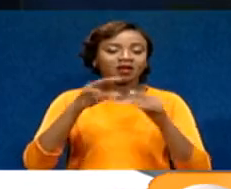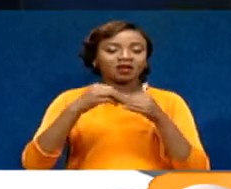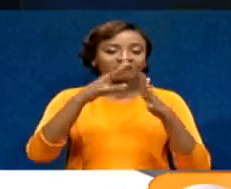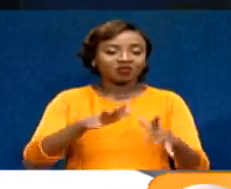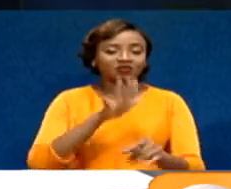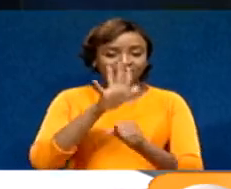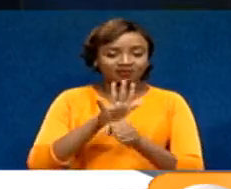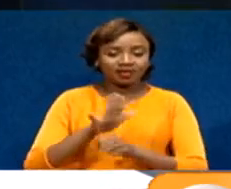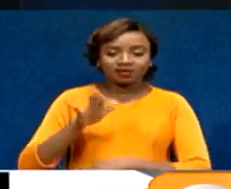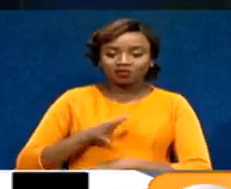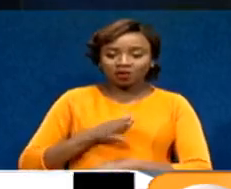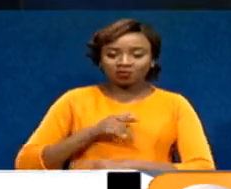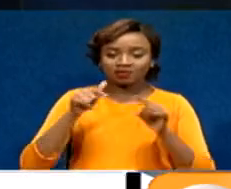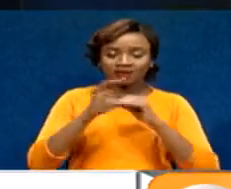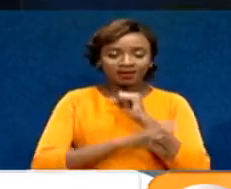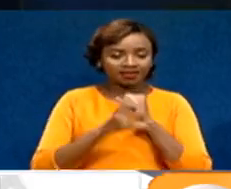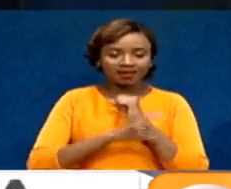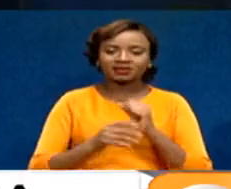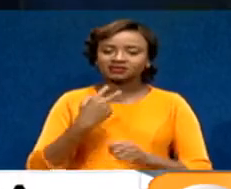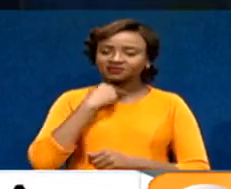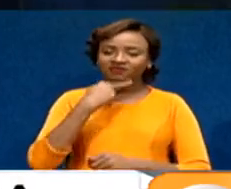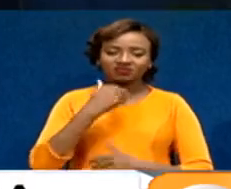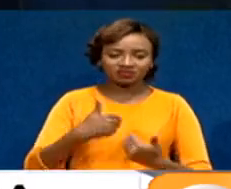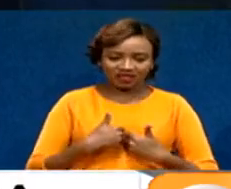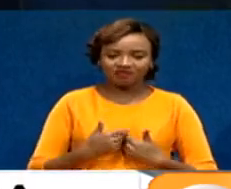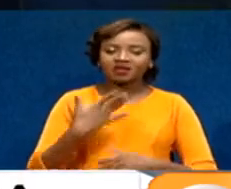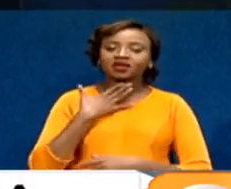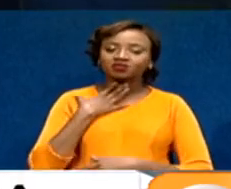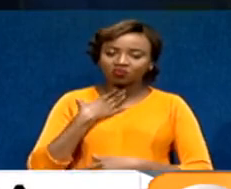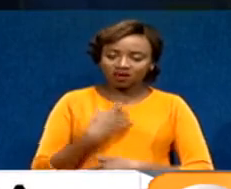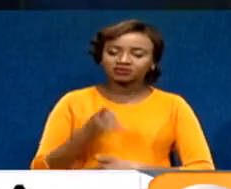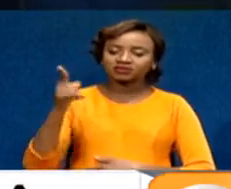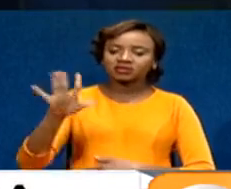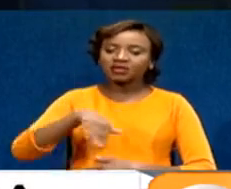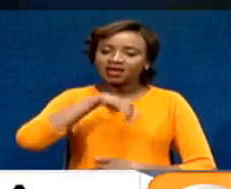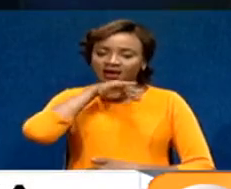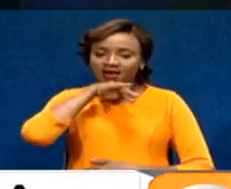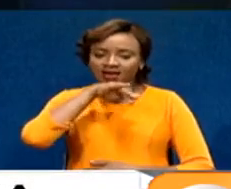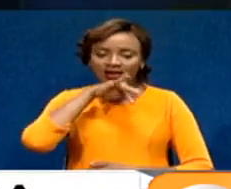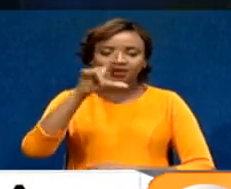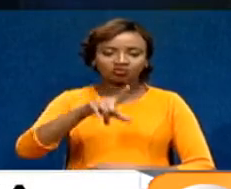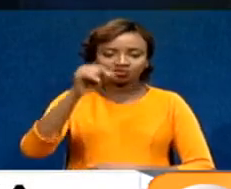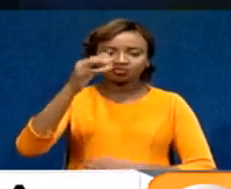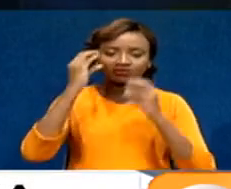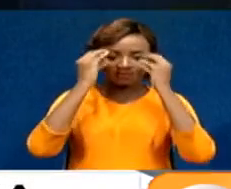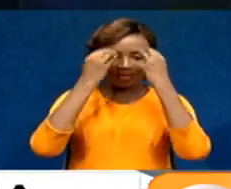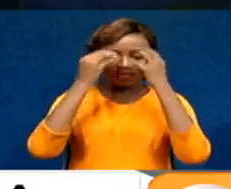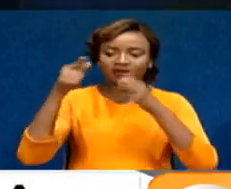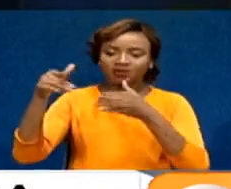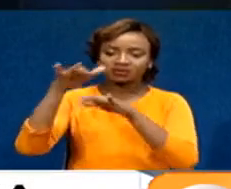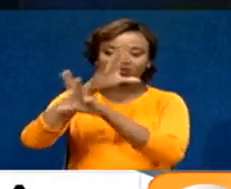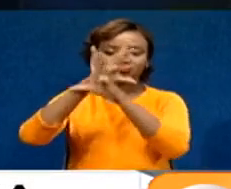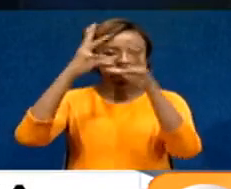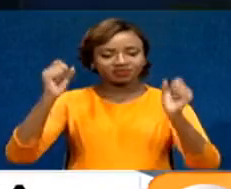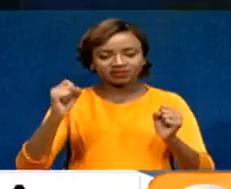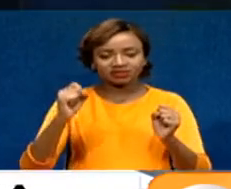Viongozi wa wanawake humu nchini wameongeza sauti zao za kumtaka kinara wa Azimio One Kenya Alliance Raila Odinga kumchagua Martha Karua kuwa mgombea